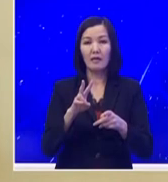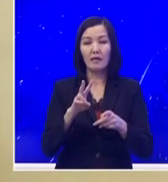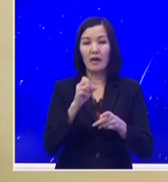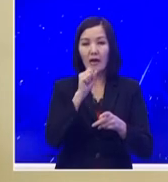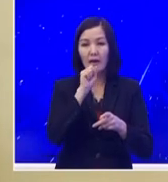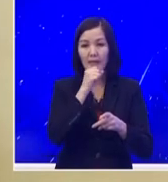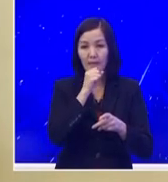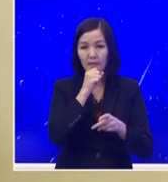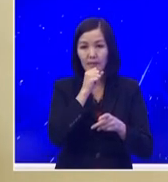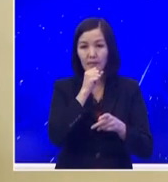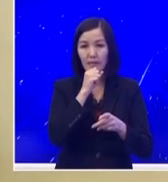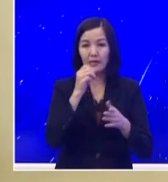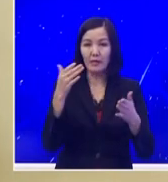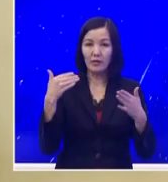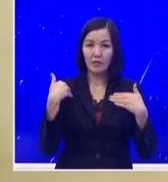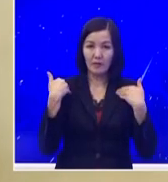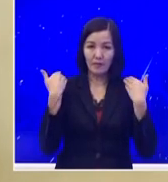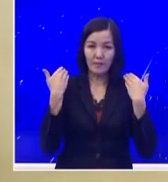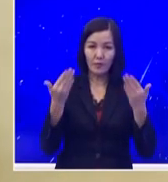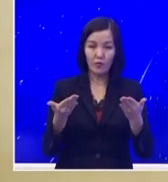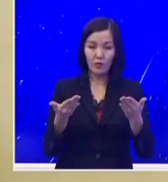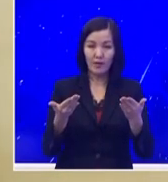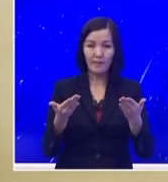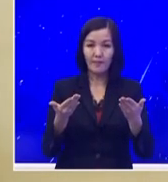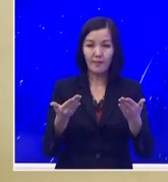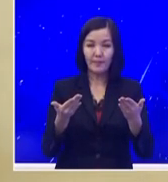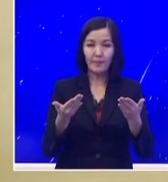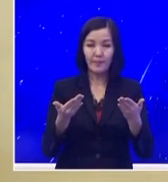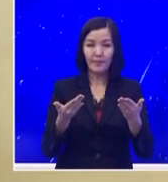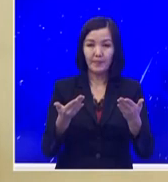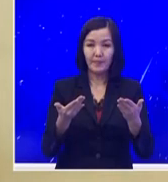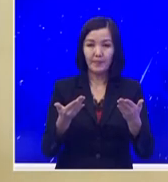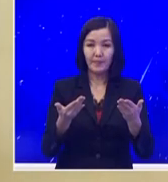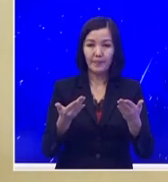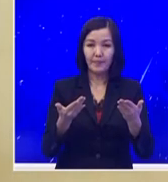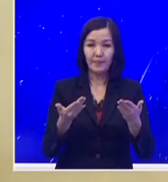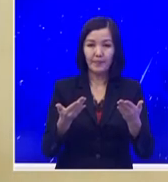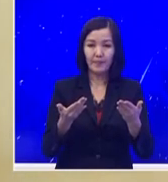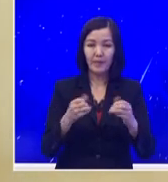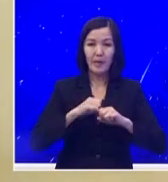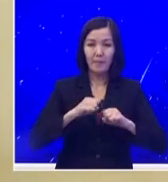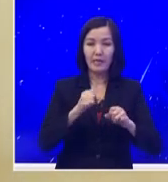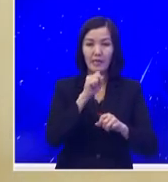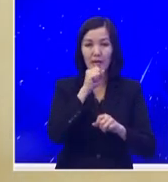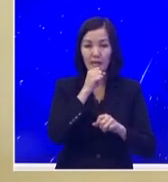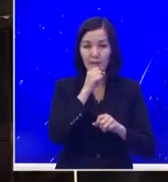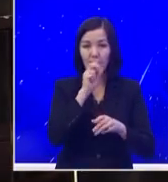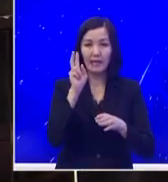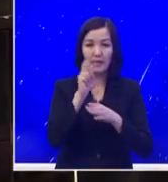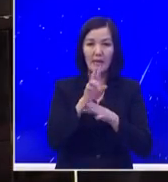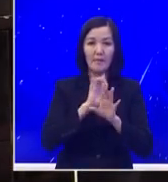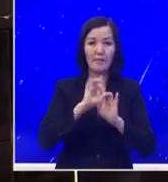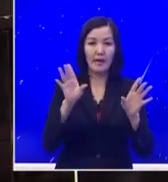Меренбековтің ыстық лебізін, ыстық алғысын батыр атамызға бідірге арнайы келдік.